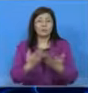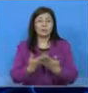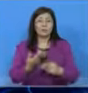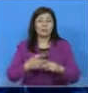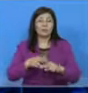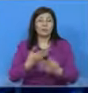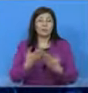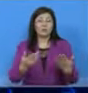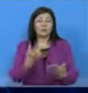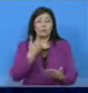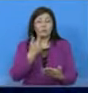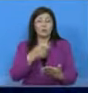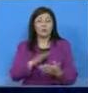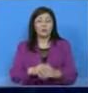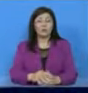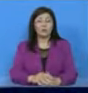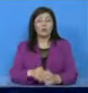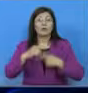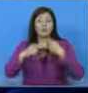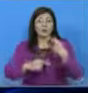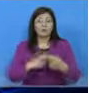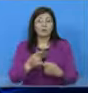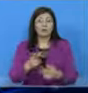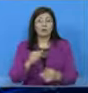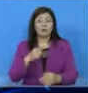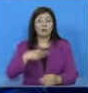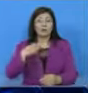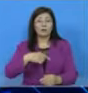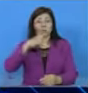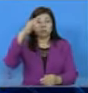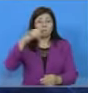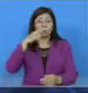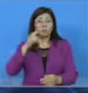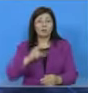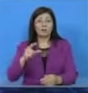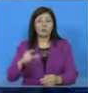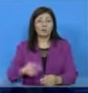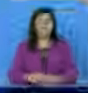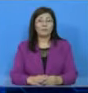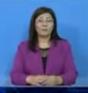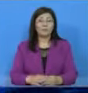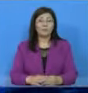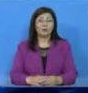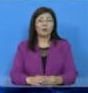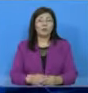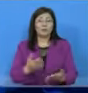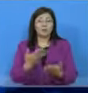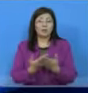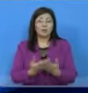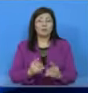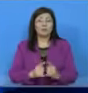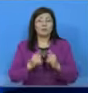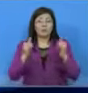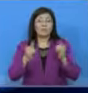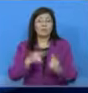его кровь, плоть, и, как говорят казахи, это меном отан. В регионе процветает сфера